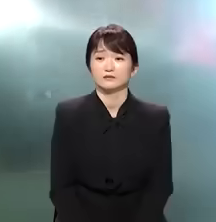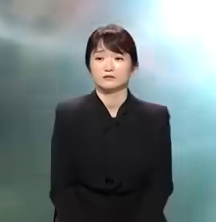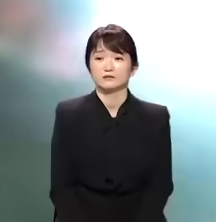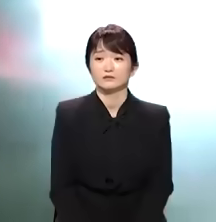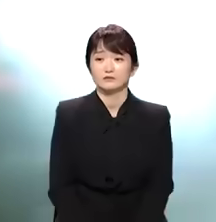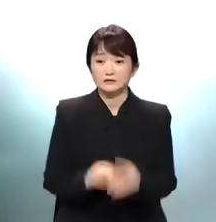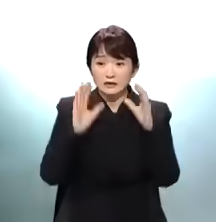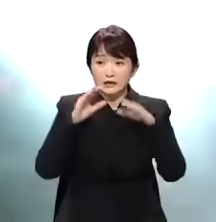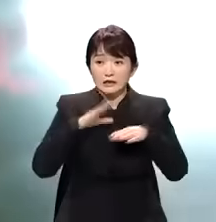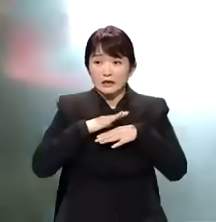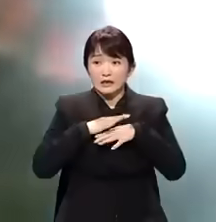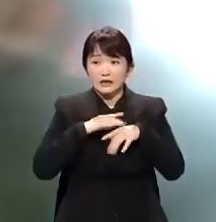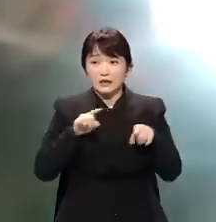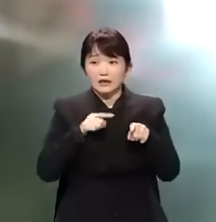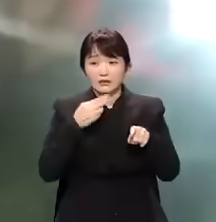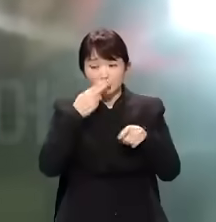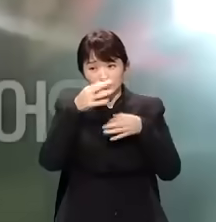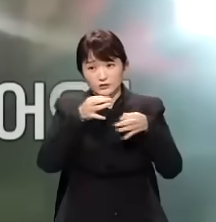goding